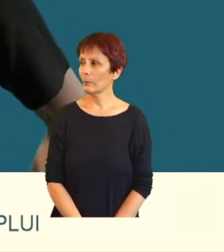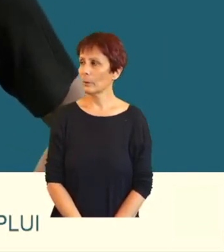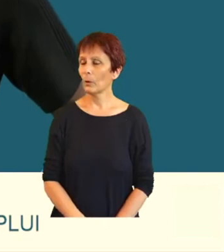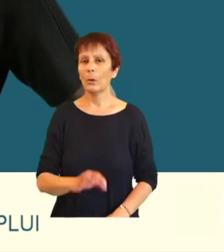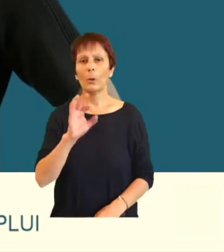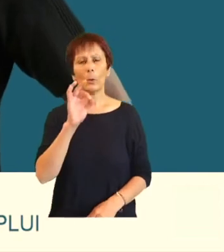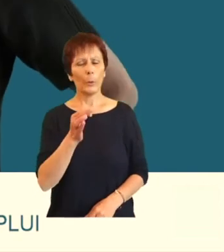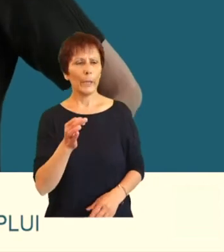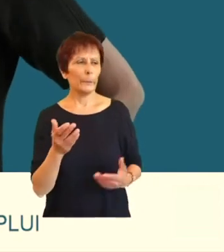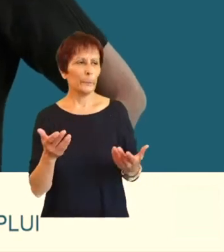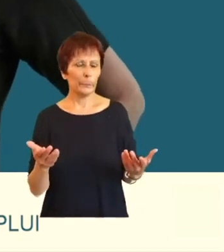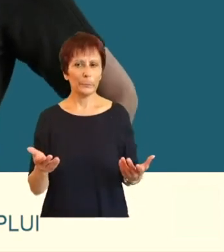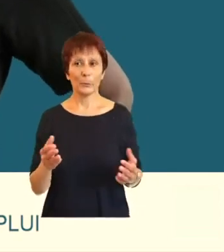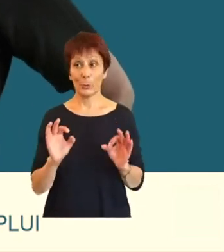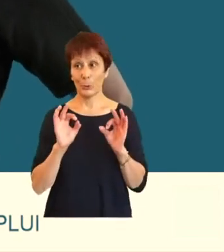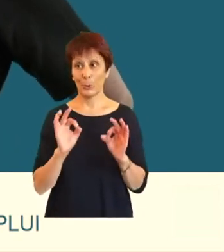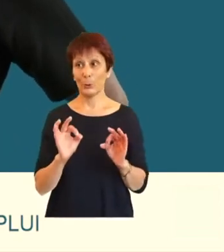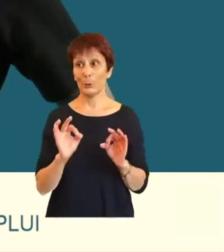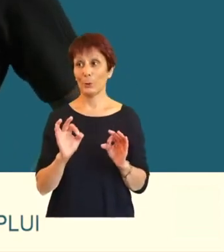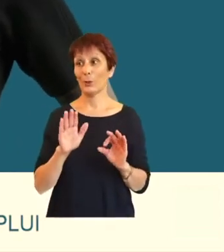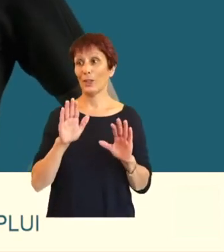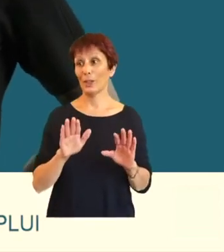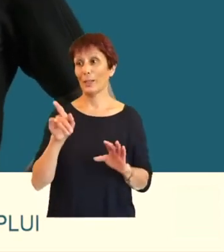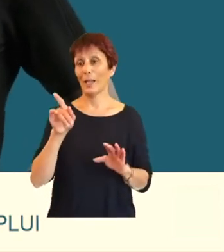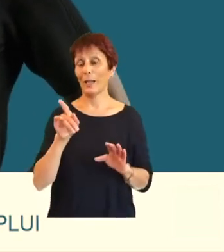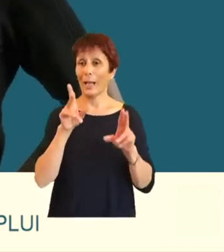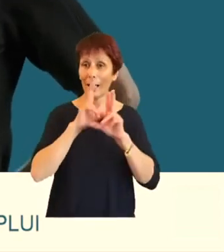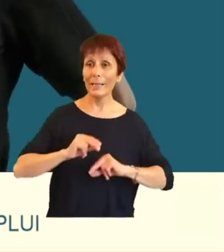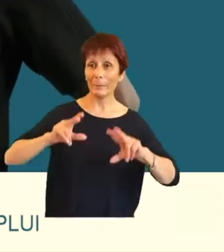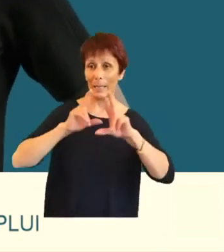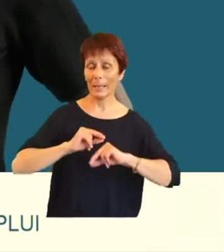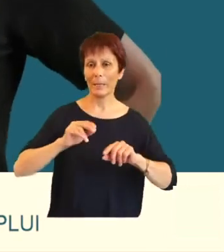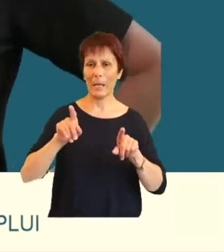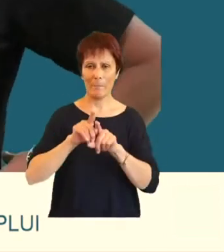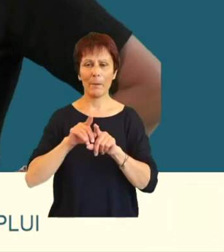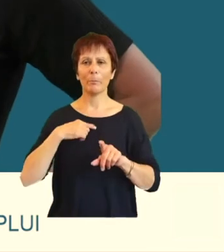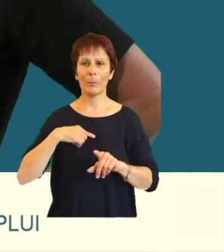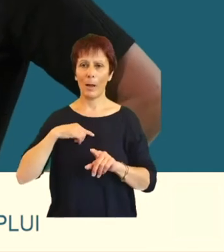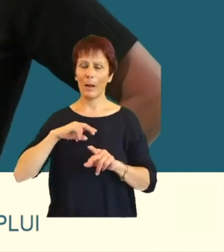Oui, en fait, j'attendais que vous développiez pour développer moi-même.